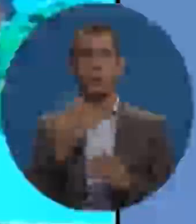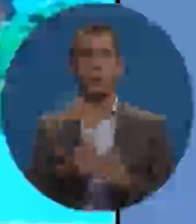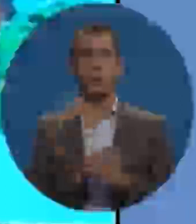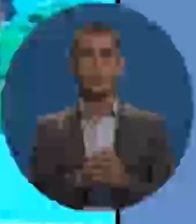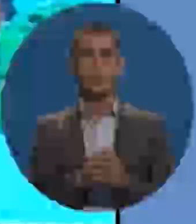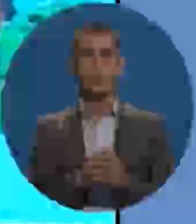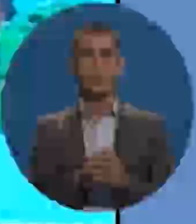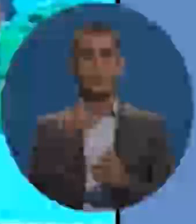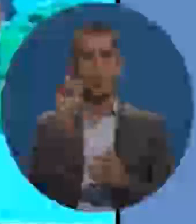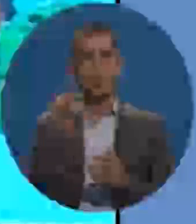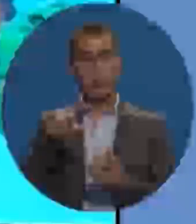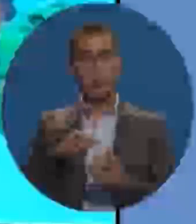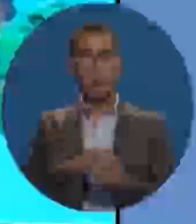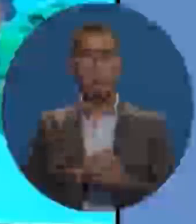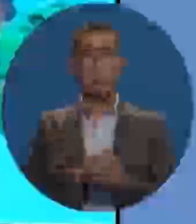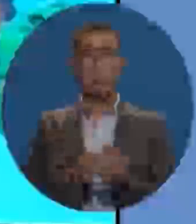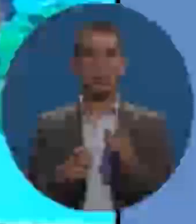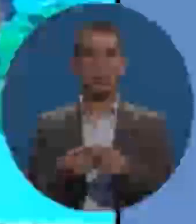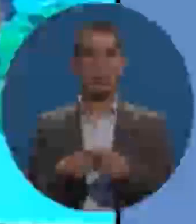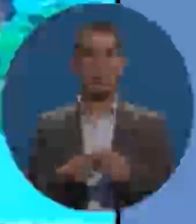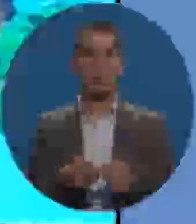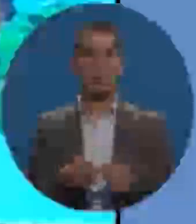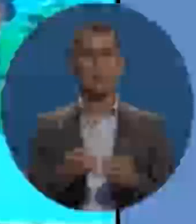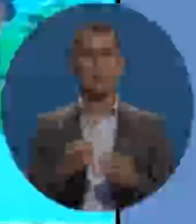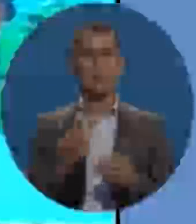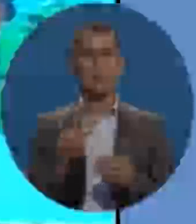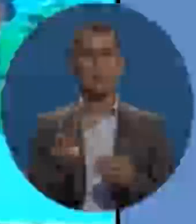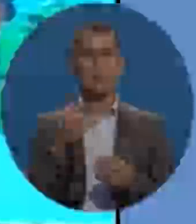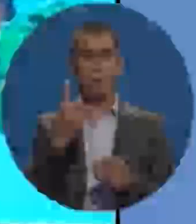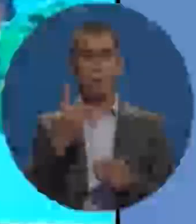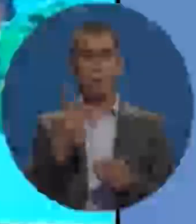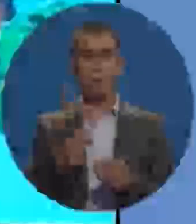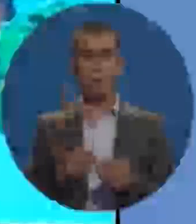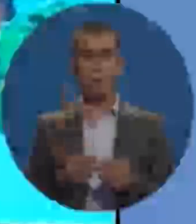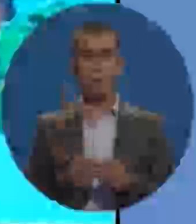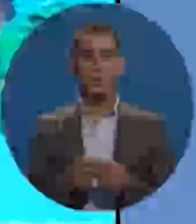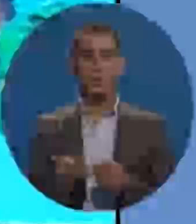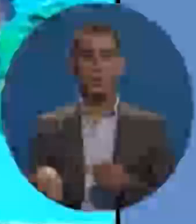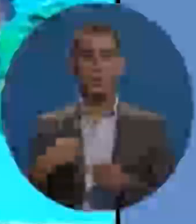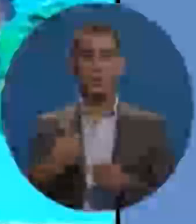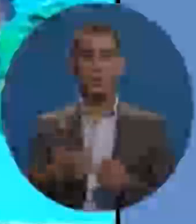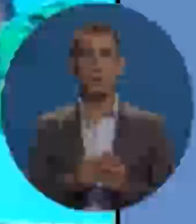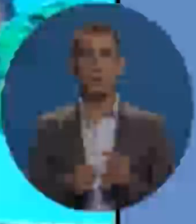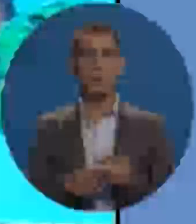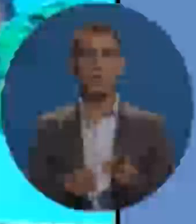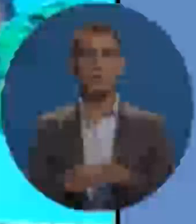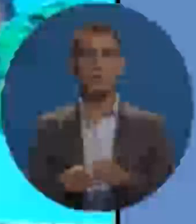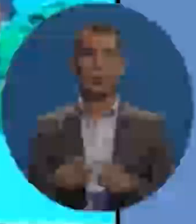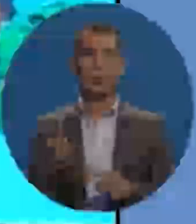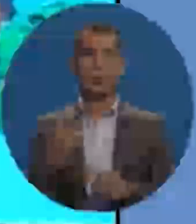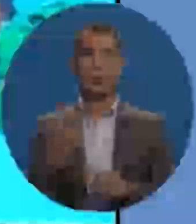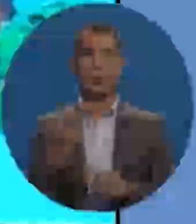екені белгілі. Екеуін қоссақ, 21 келіп шығады. Бұл